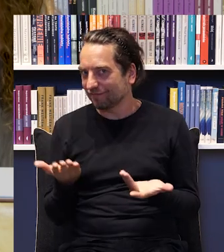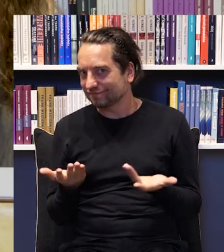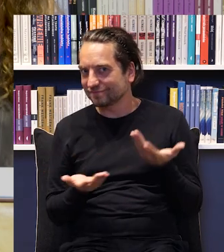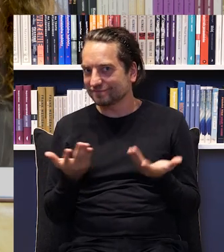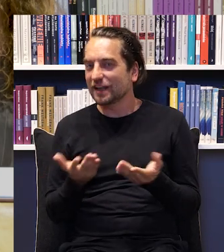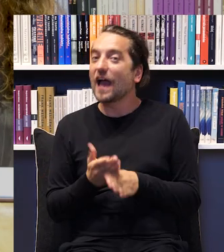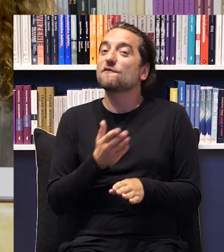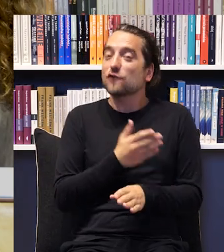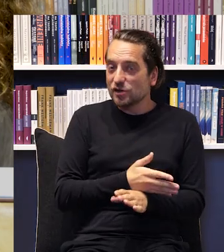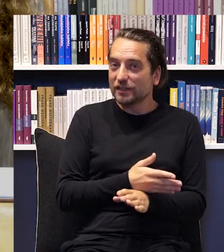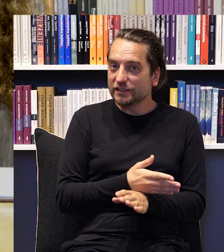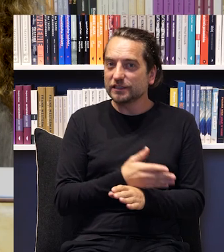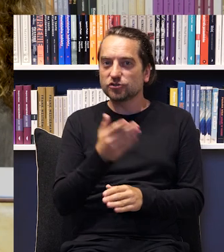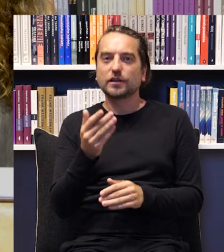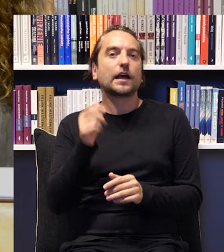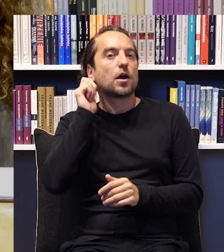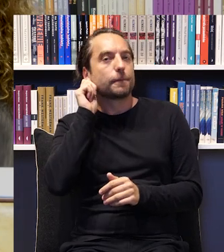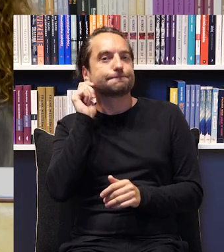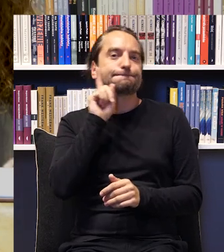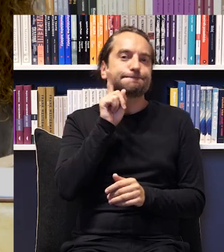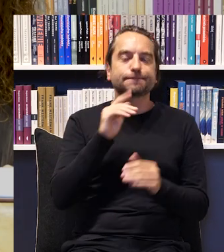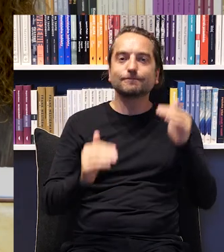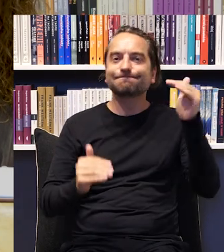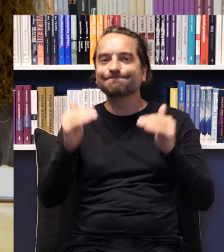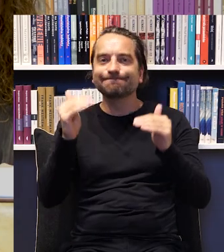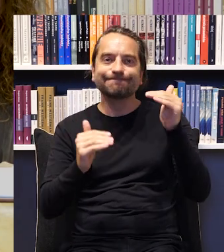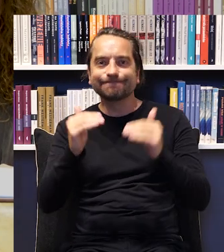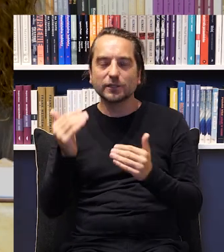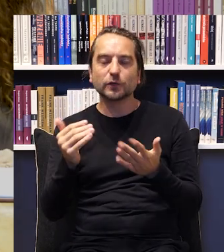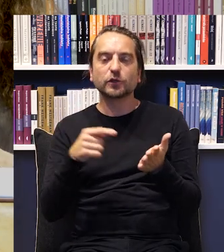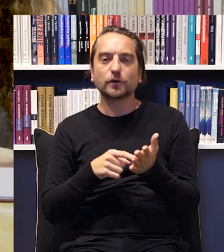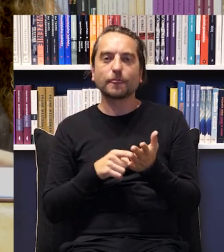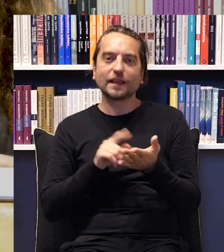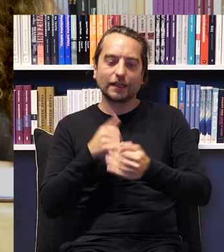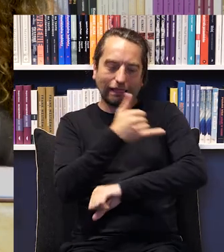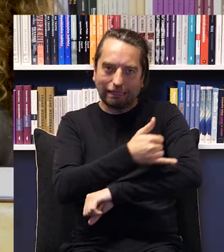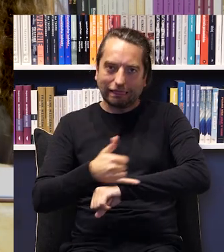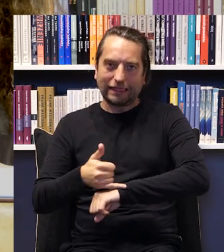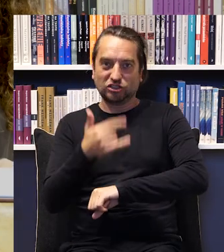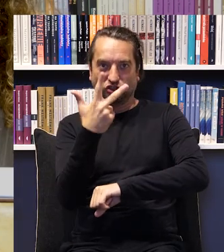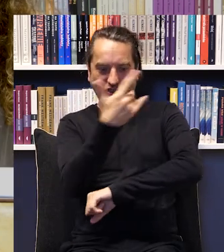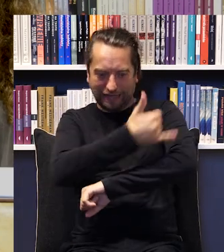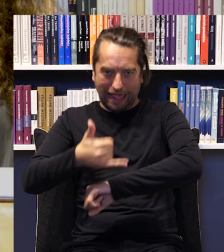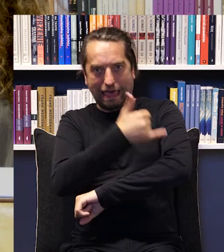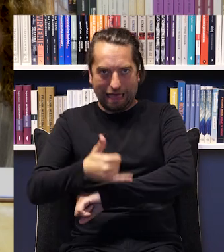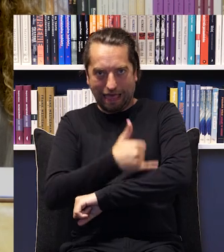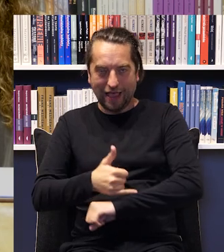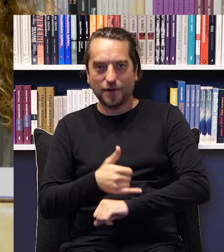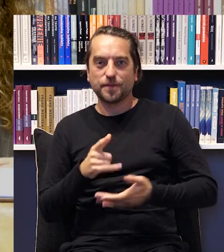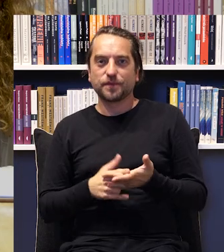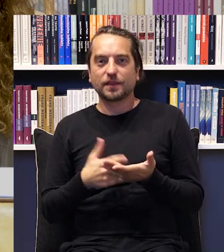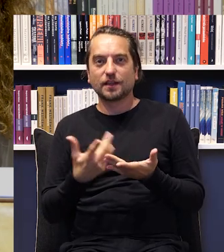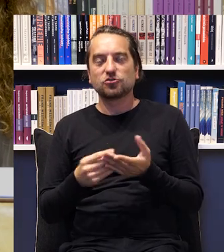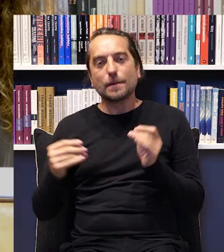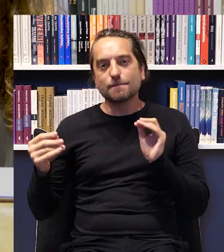Mówi jeszcze wcześniej w kontekście nierówności płci takie krótkie stwierdzenie, które ja podkreśliłam sobie trzema liniami w książce, mi się bardzo spodobało, przywilej